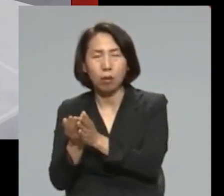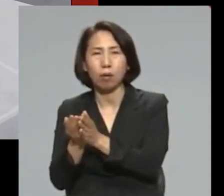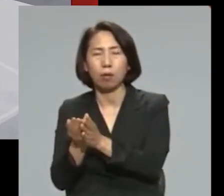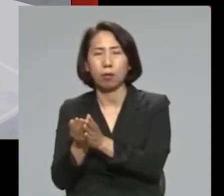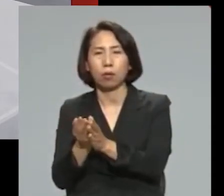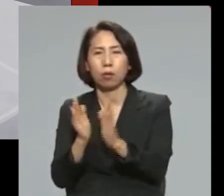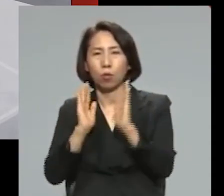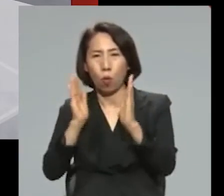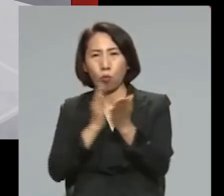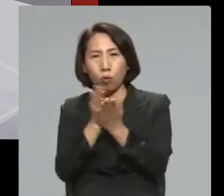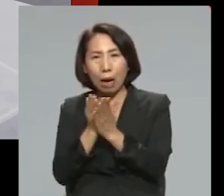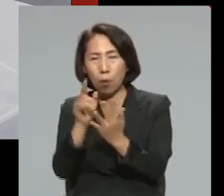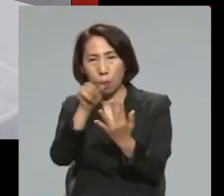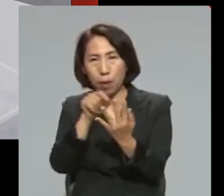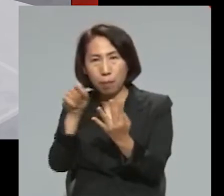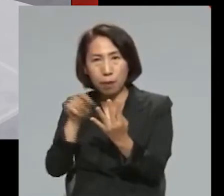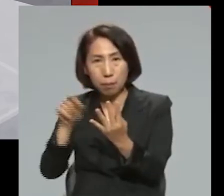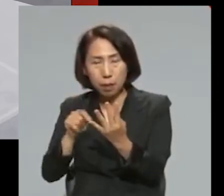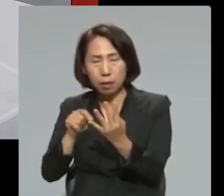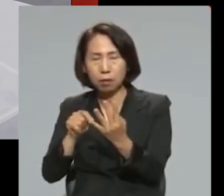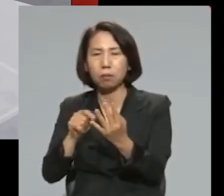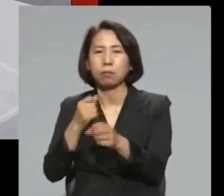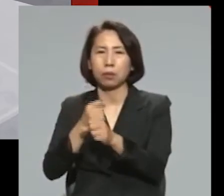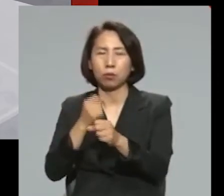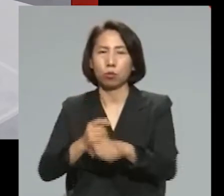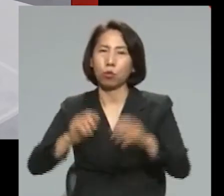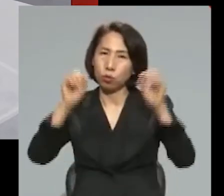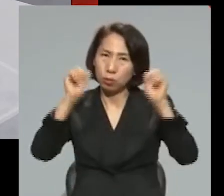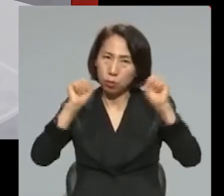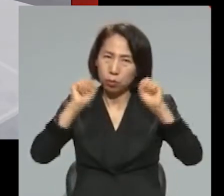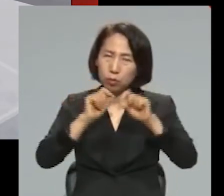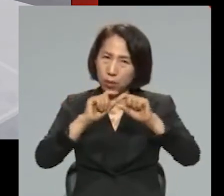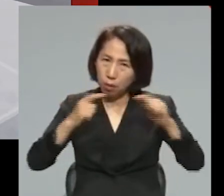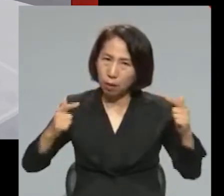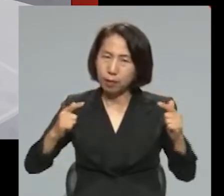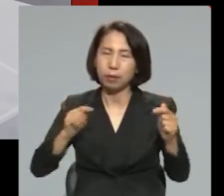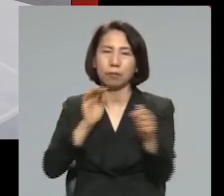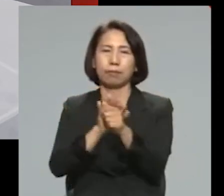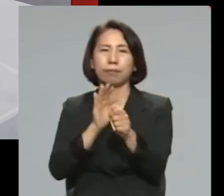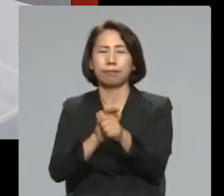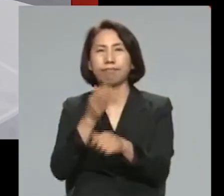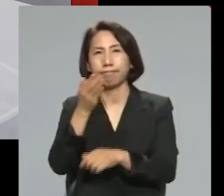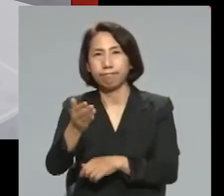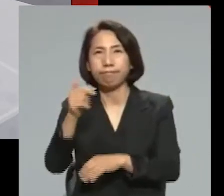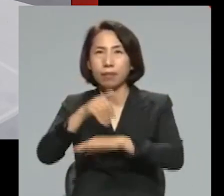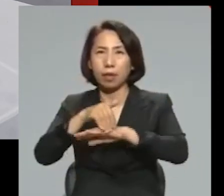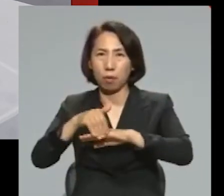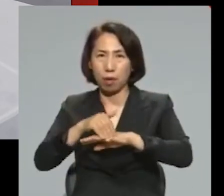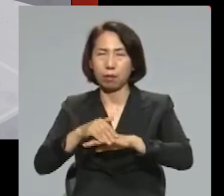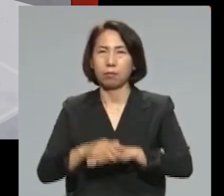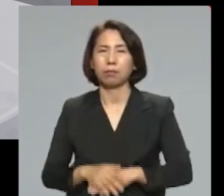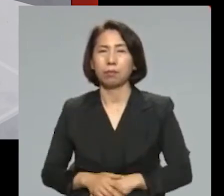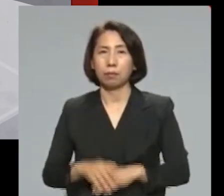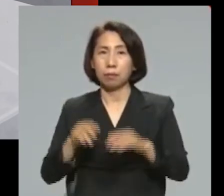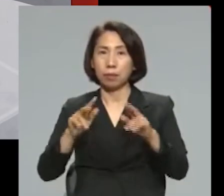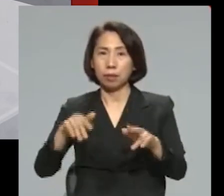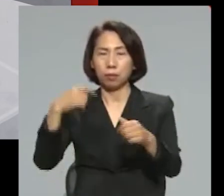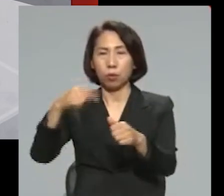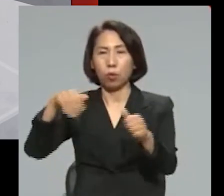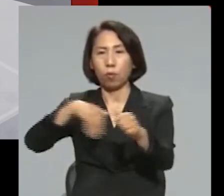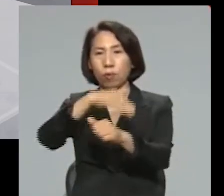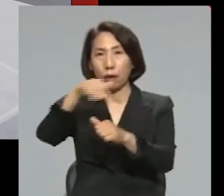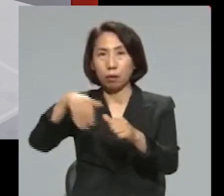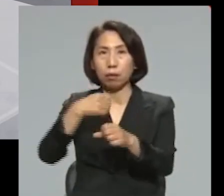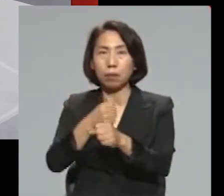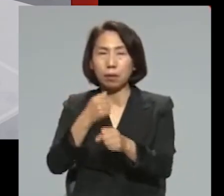과목을 재편성하고 스포츠 활동 등도 대폭적으로 지원할 계획입니다. 현재 교육 환경 조성을